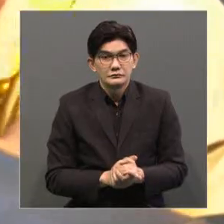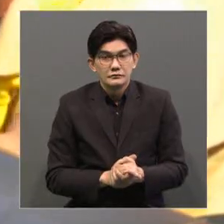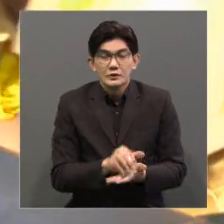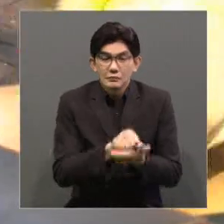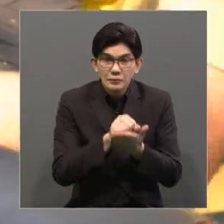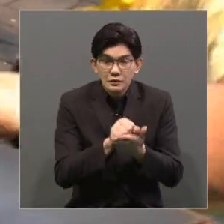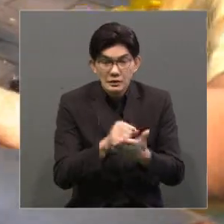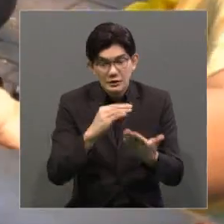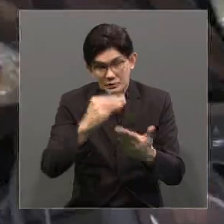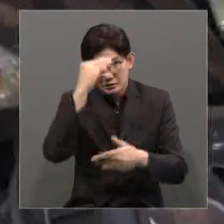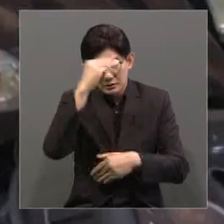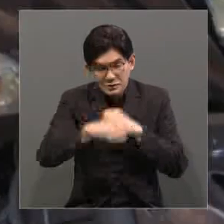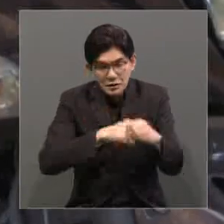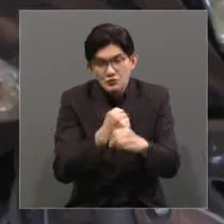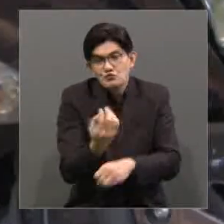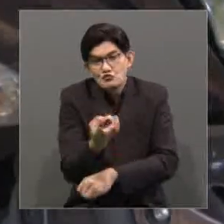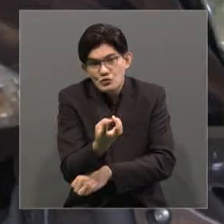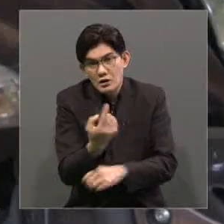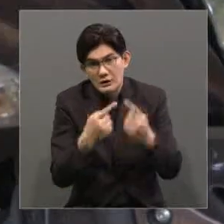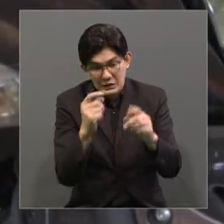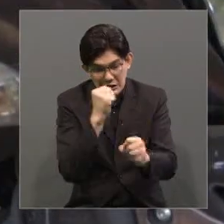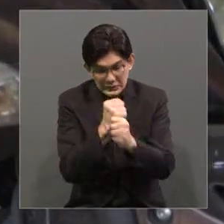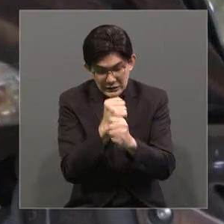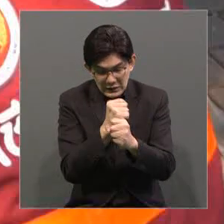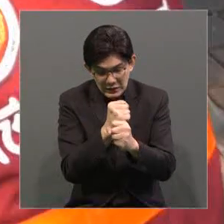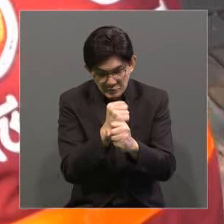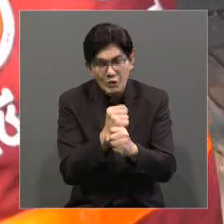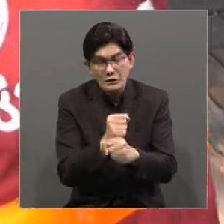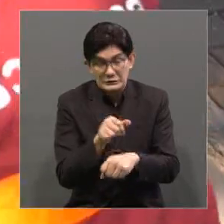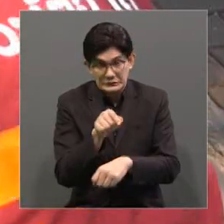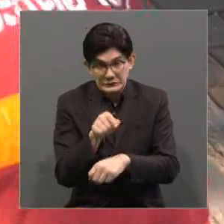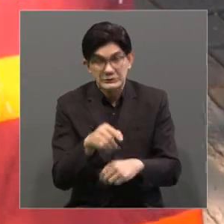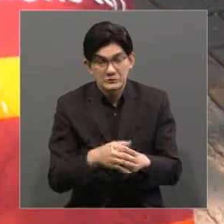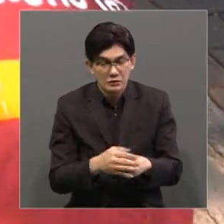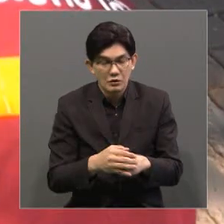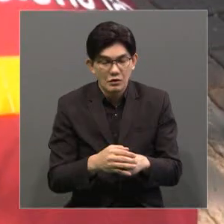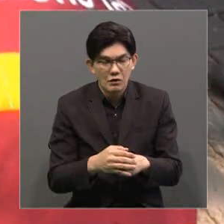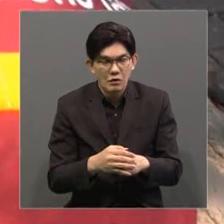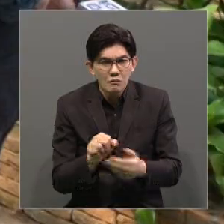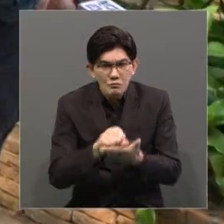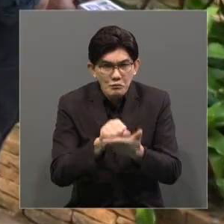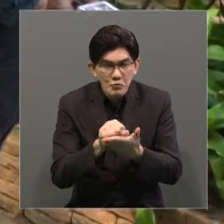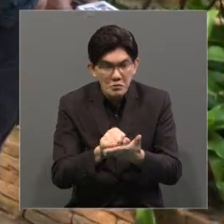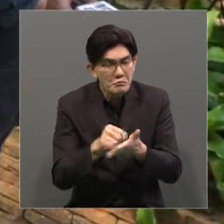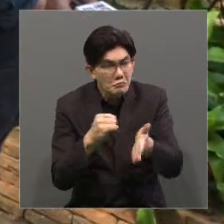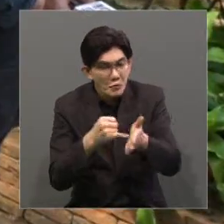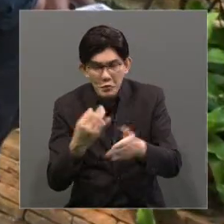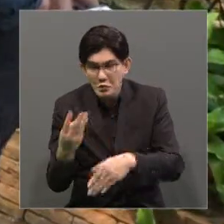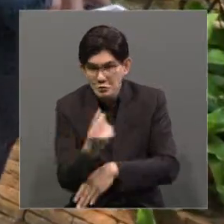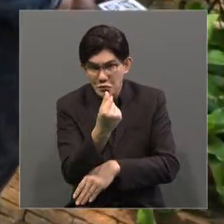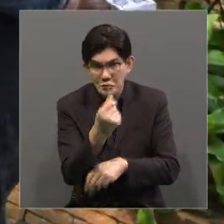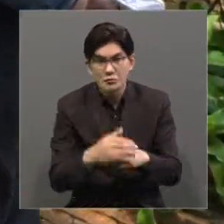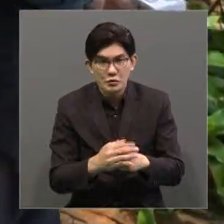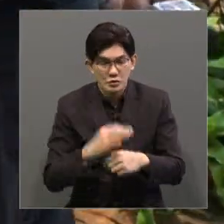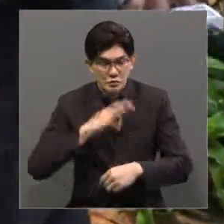ริการโดยนักศึกษาที่มีอายุน้อยแต่ผลงานของนักศึกษาอาชีวะจิตอาสาก็นับว่าเป็นการให้บริการที่สะดวกรวดเร็วสร้าง